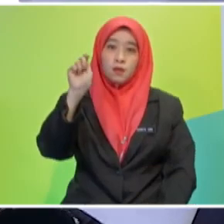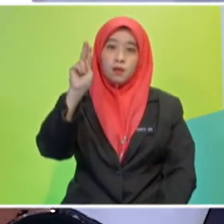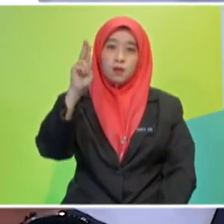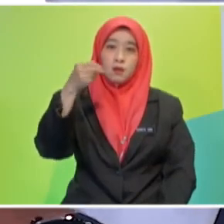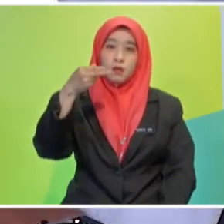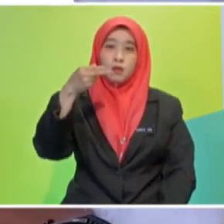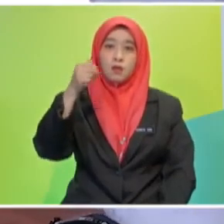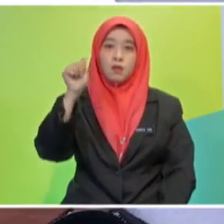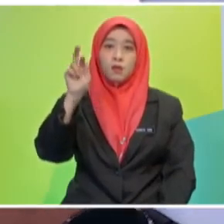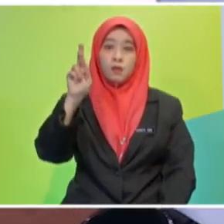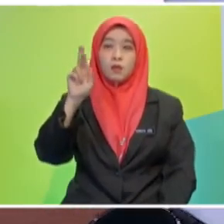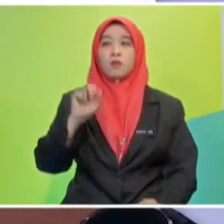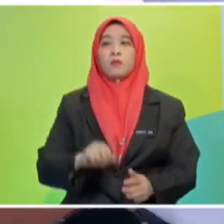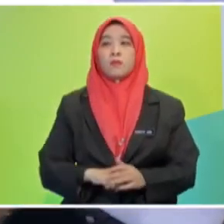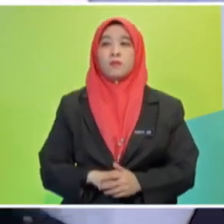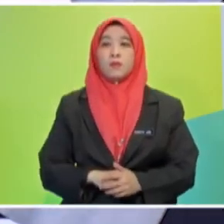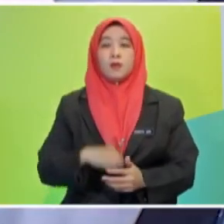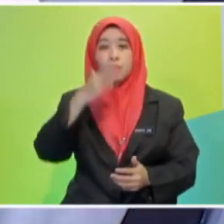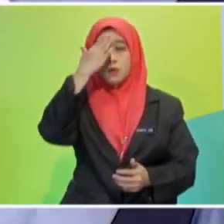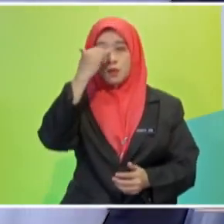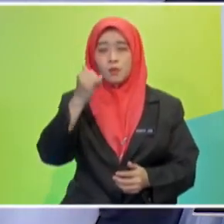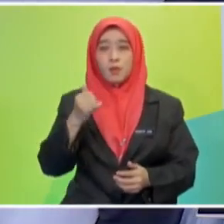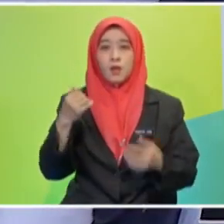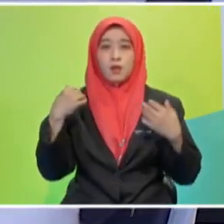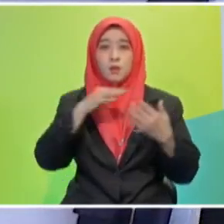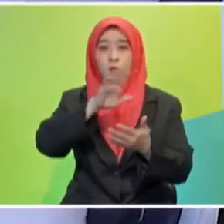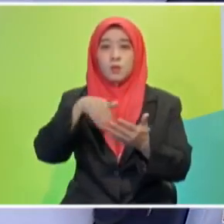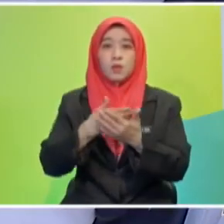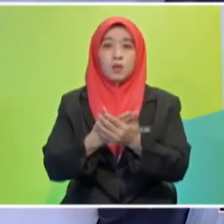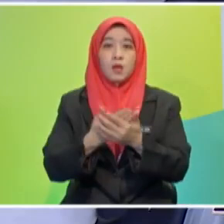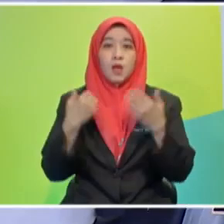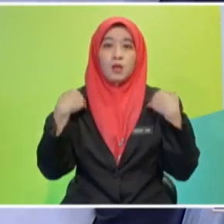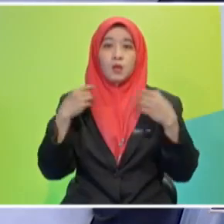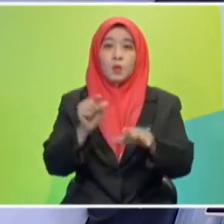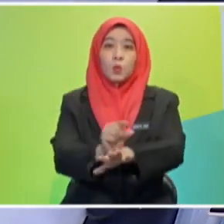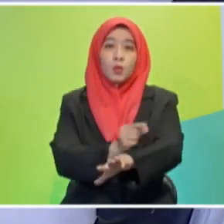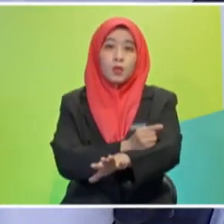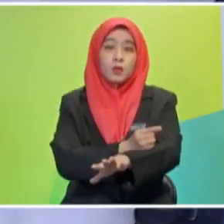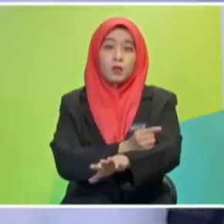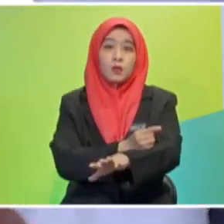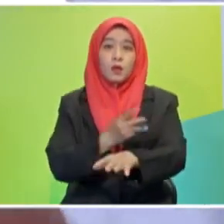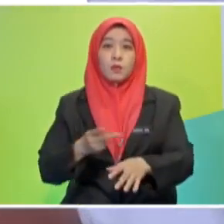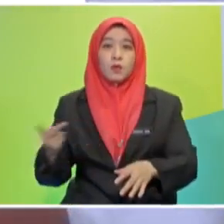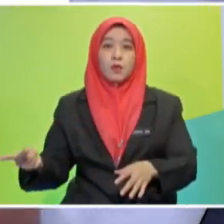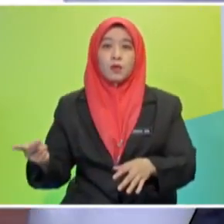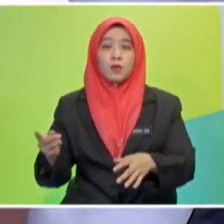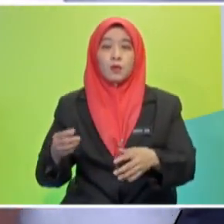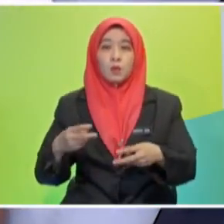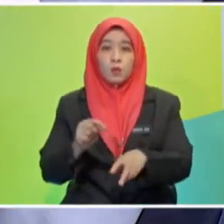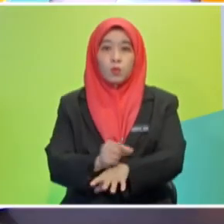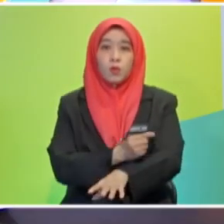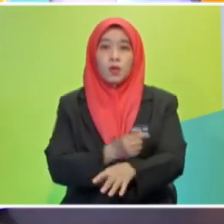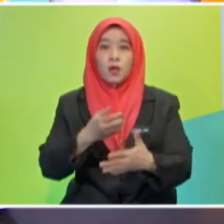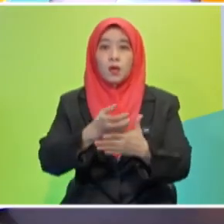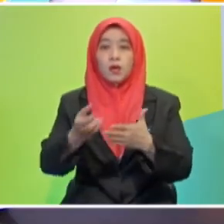elektromekanikal? Sebab apa? Sebab apa cikgu kelaskan ketuha ni sebagai perkakasan yang menggunakan elemen elektromekanikal? Ketuha ni